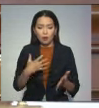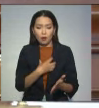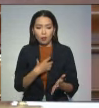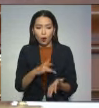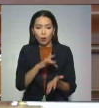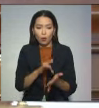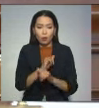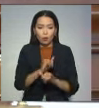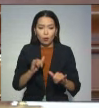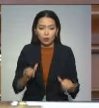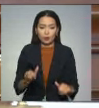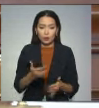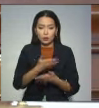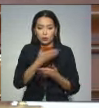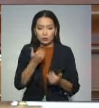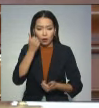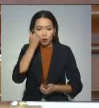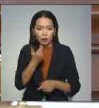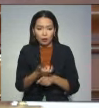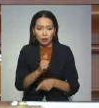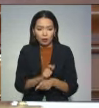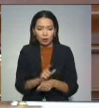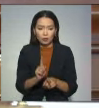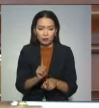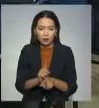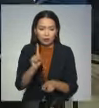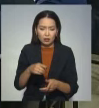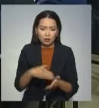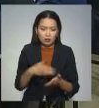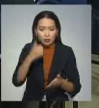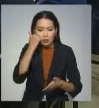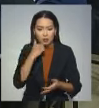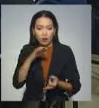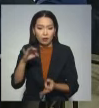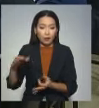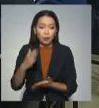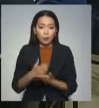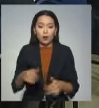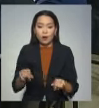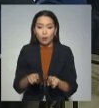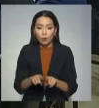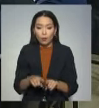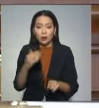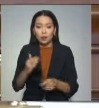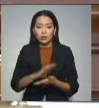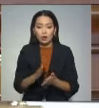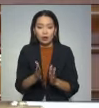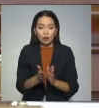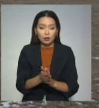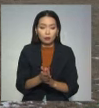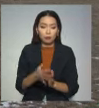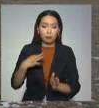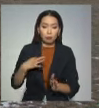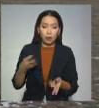инфрақұрылымның тозығы жеткен, тіпті мүшкіл халде десек те артық емес. Мұндай езде қол құсырып жайбарақат отыруға